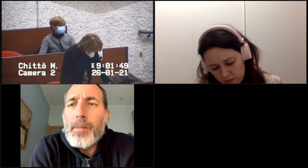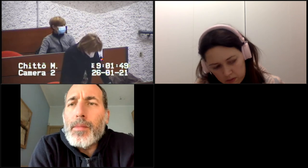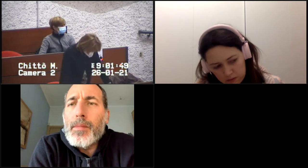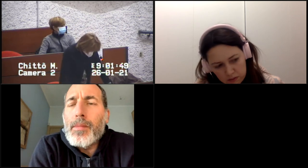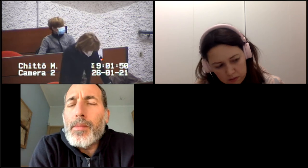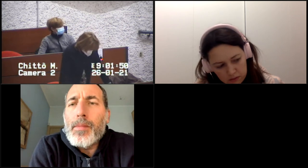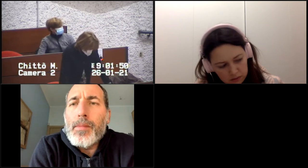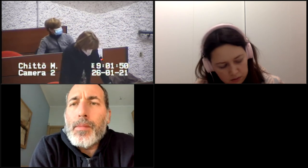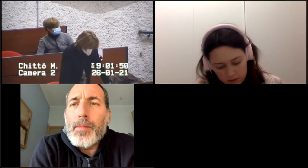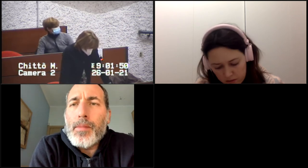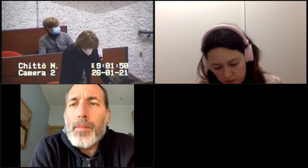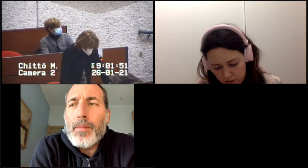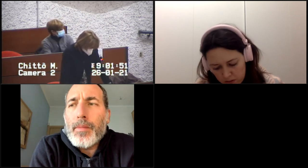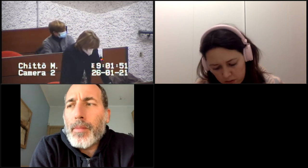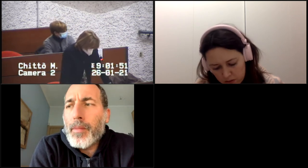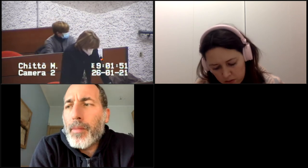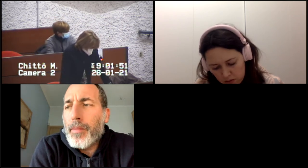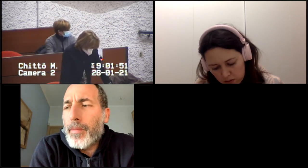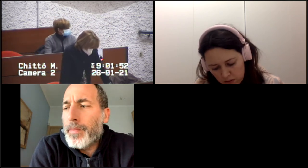questa sera. E,